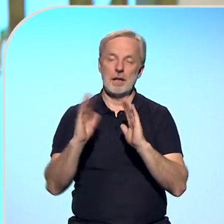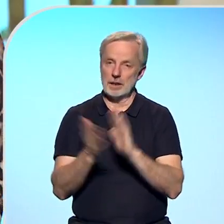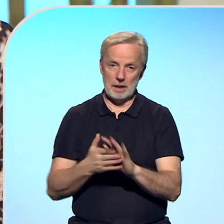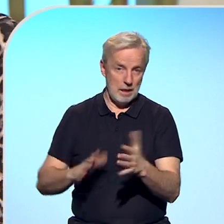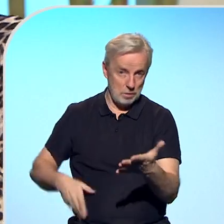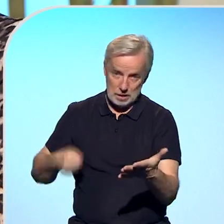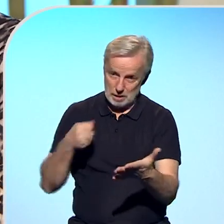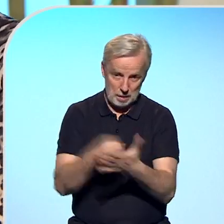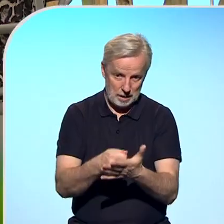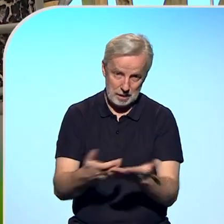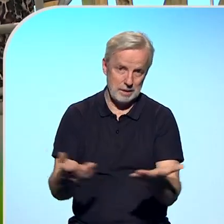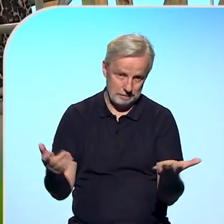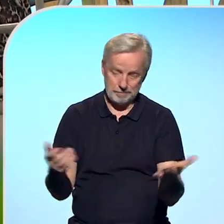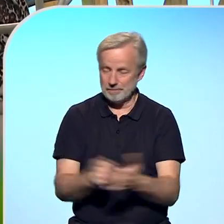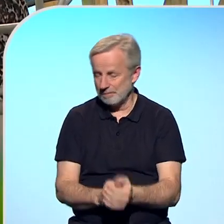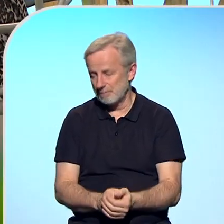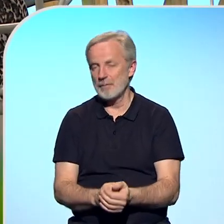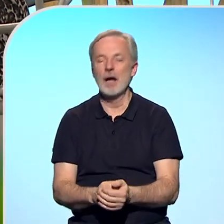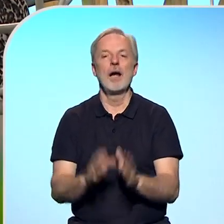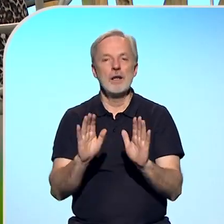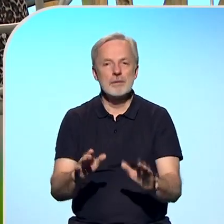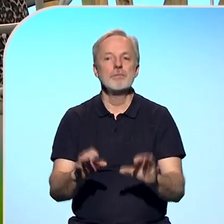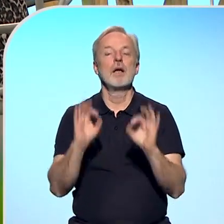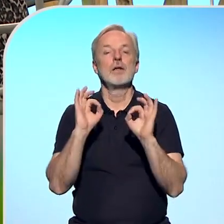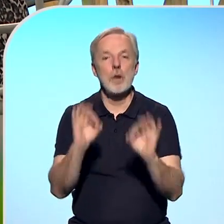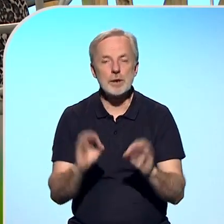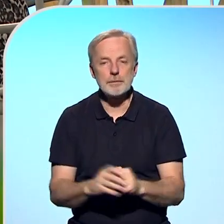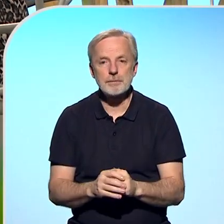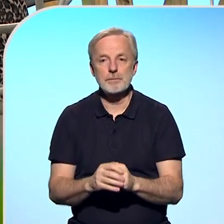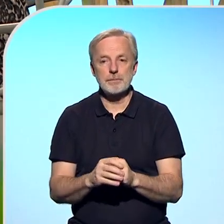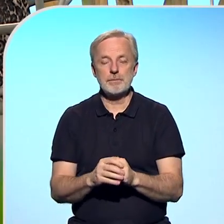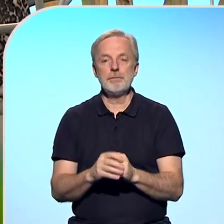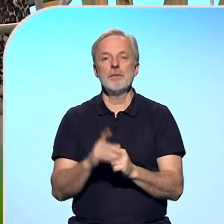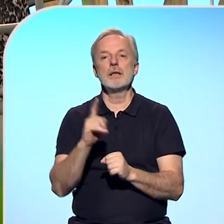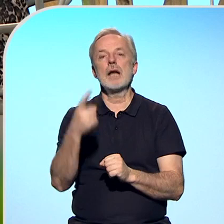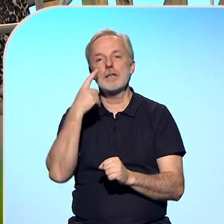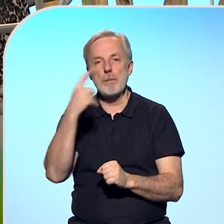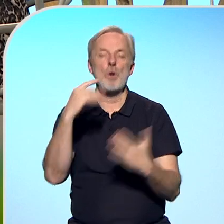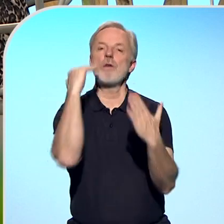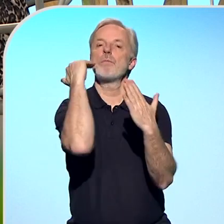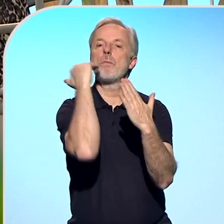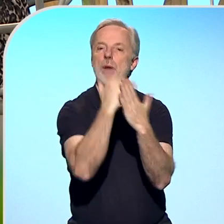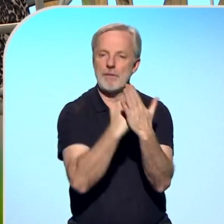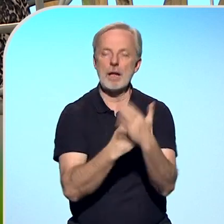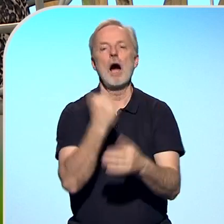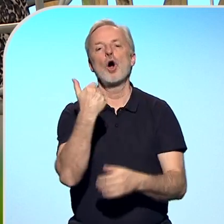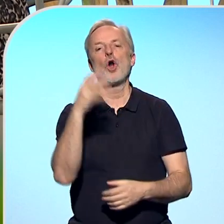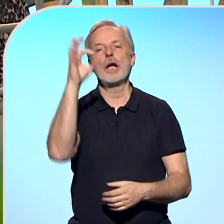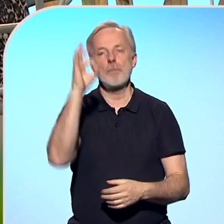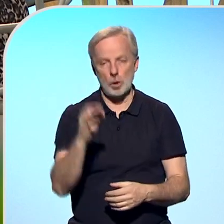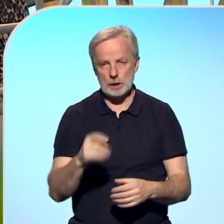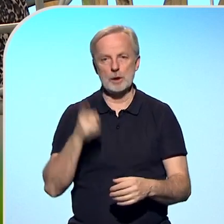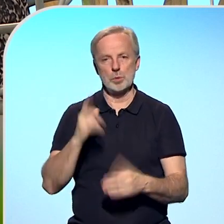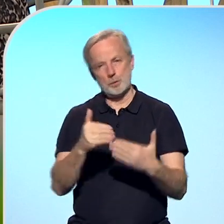jenom někomu jinému. Tak pojďme se podívat na taková ta jasná pravidla, která jsou, tedy kolik procent musím mít